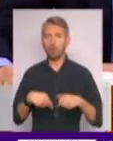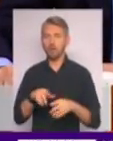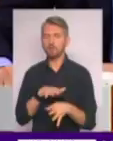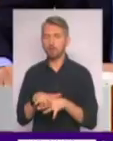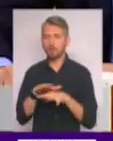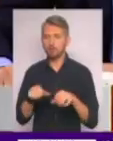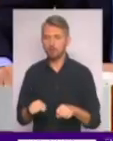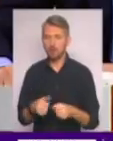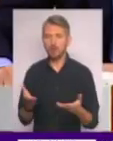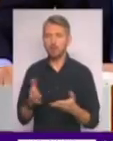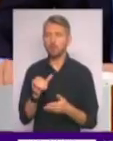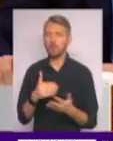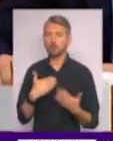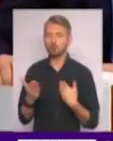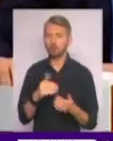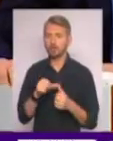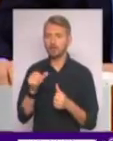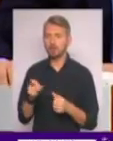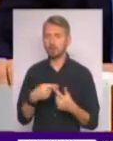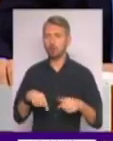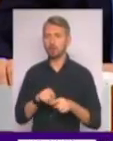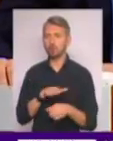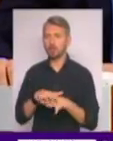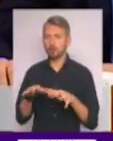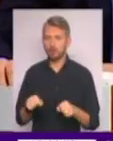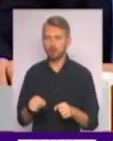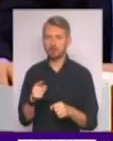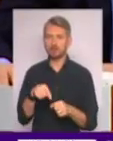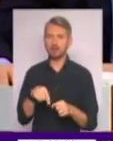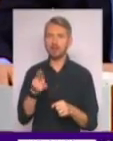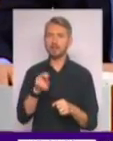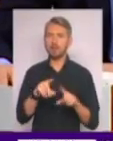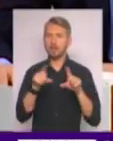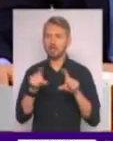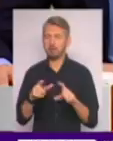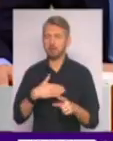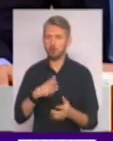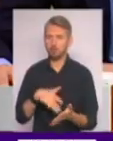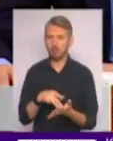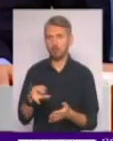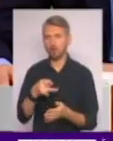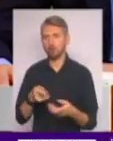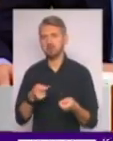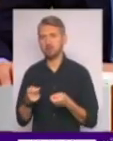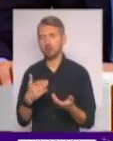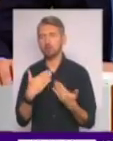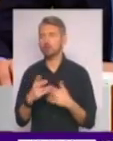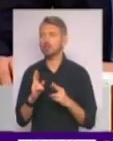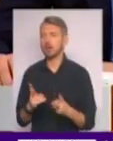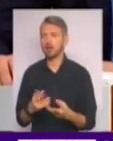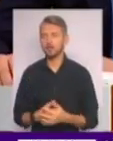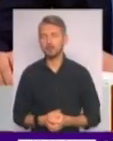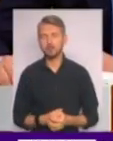виконавчої влади, які у вас стосунки саме з органами виконавчої влади, з департаментами нашого міста і з районною адміністрацією?